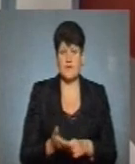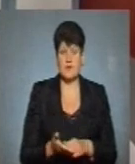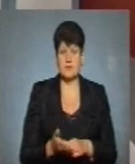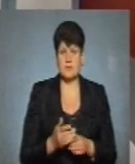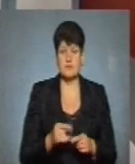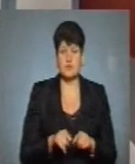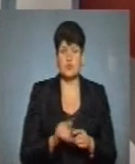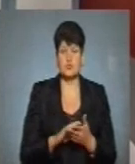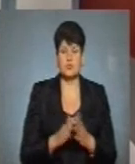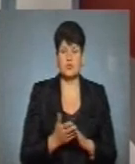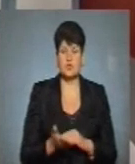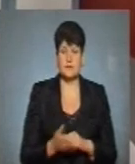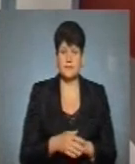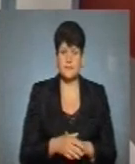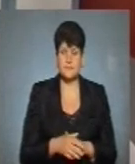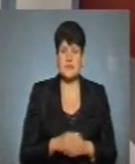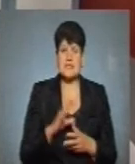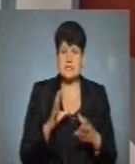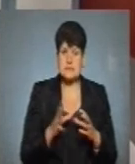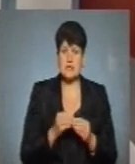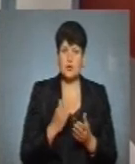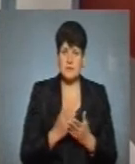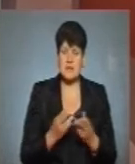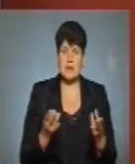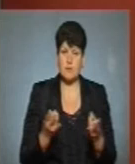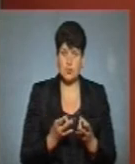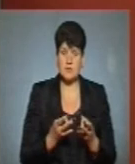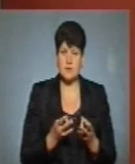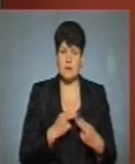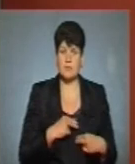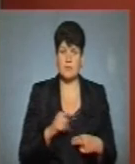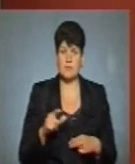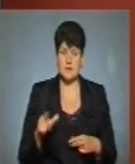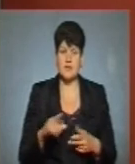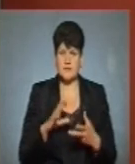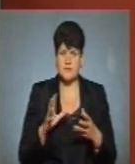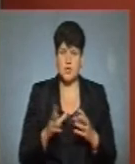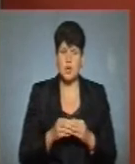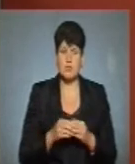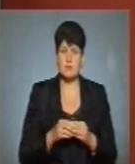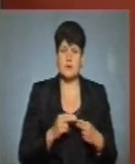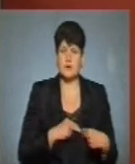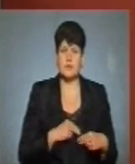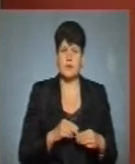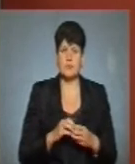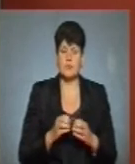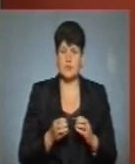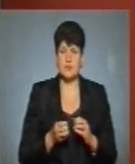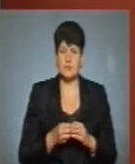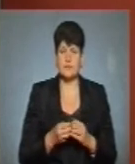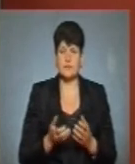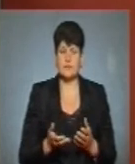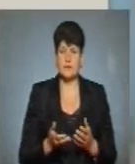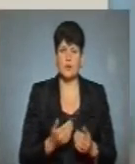такому режимі. Загалом є потреба у кадрах, чи загалом кадрові проблеми наразі у дошкільних навчальних закладах Тернополя?